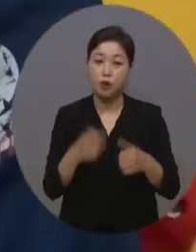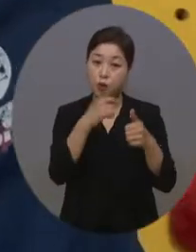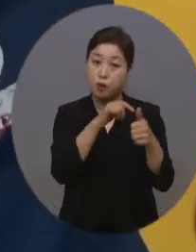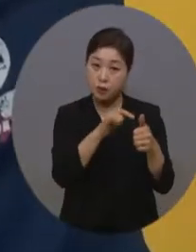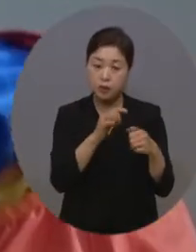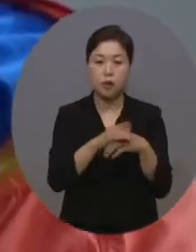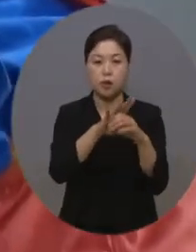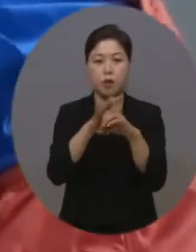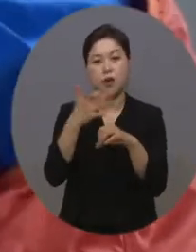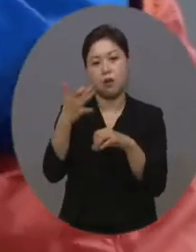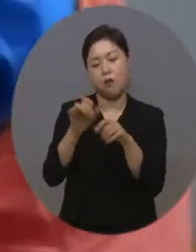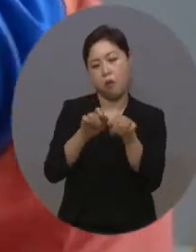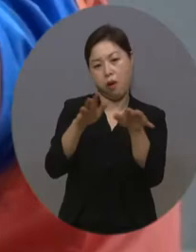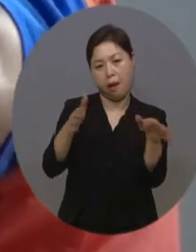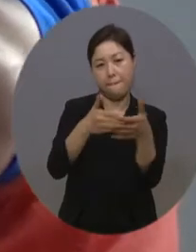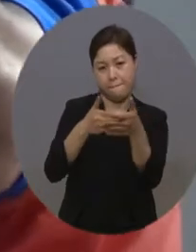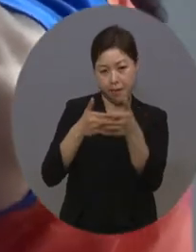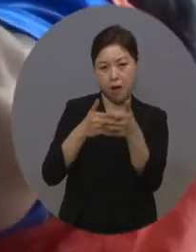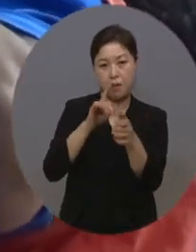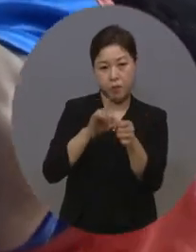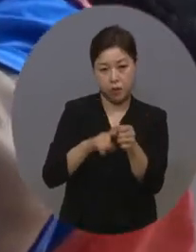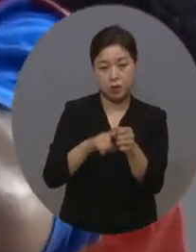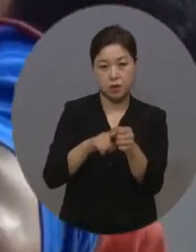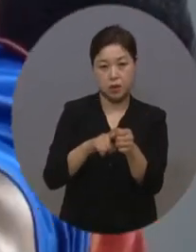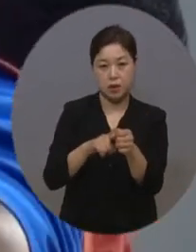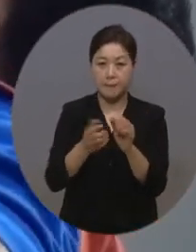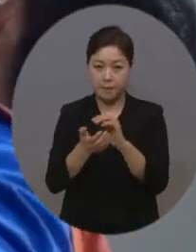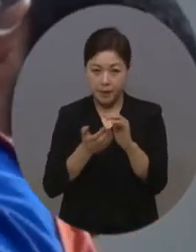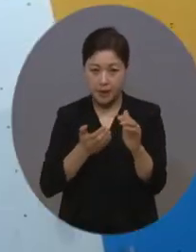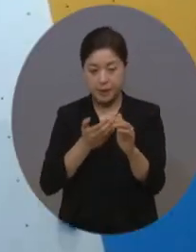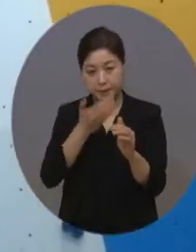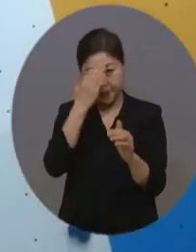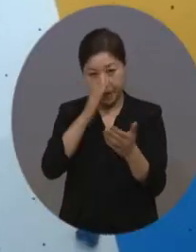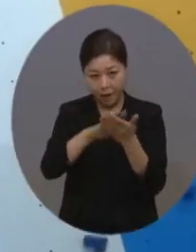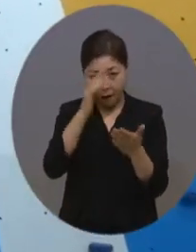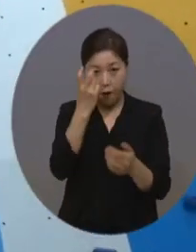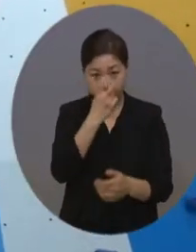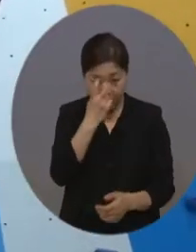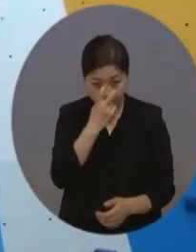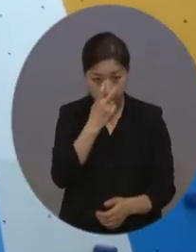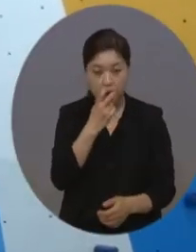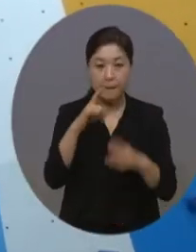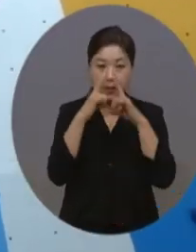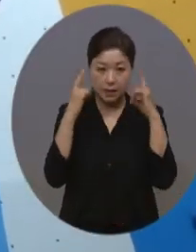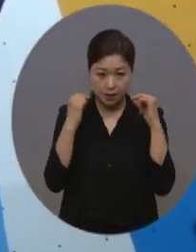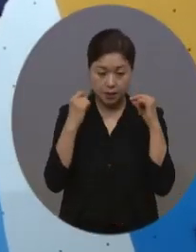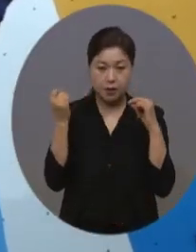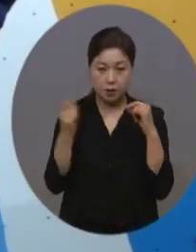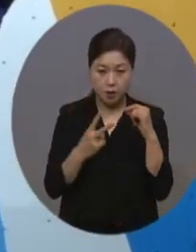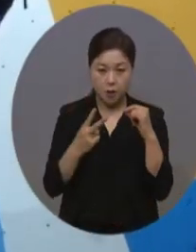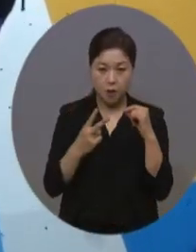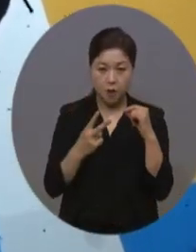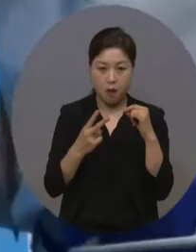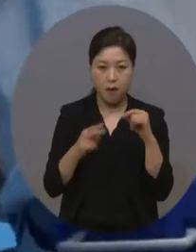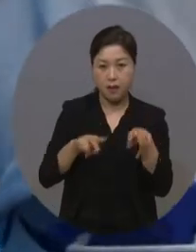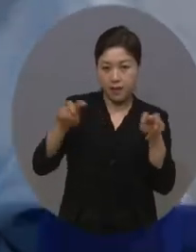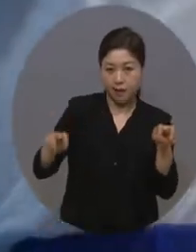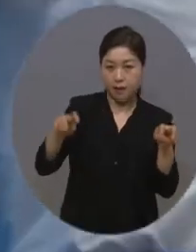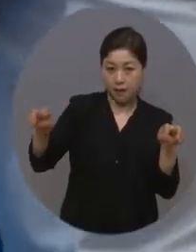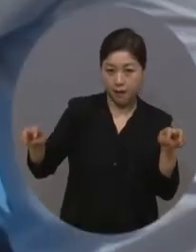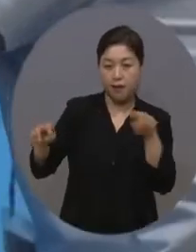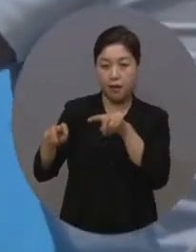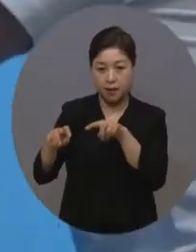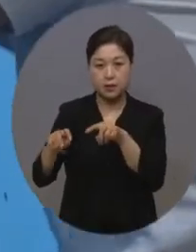코로나19 확산 방지를 위해 사전에 발열 검사를 철저하게 하고 마스크 착용, 뛰어앉기 등 방역수칙을